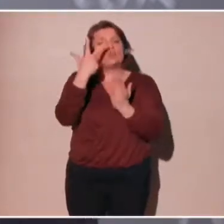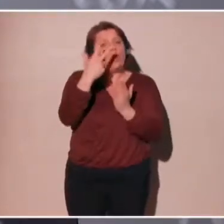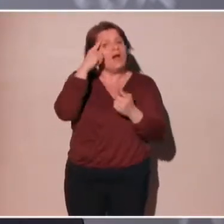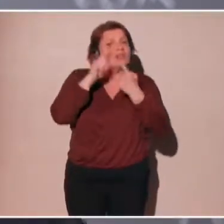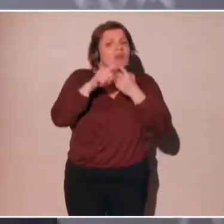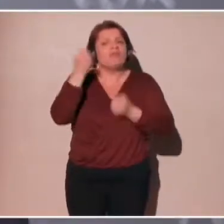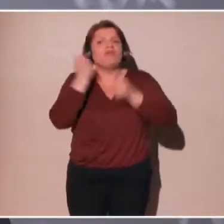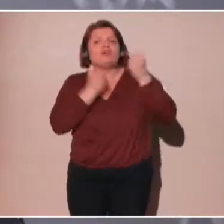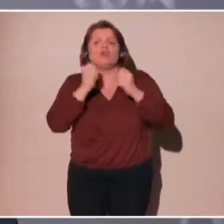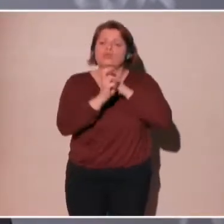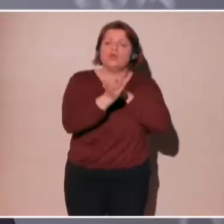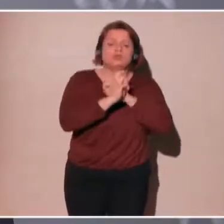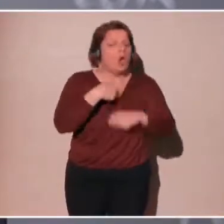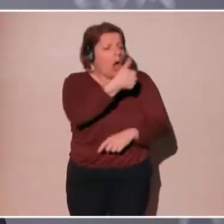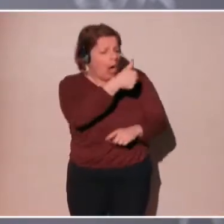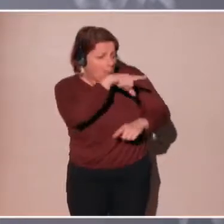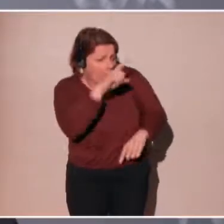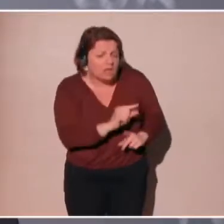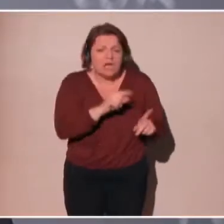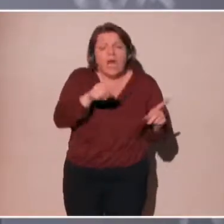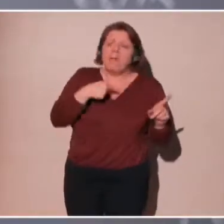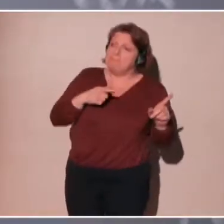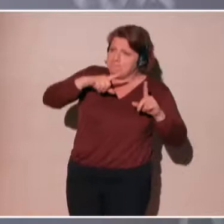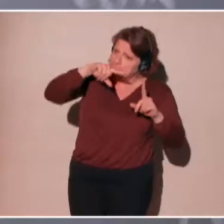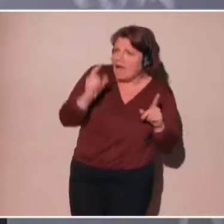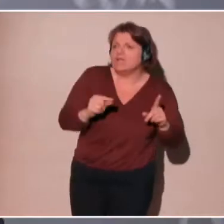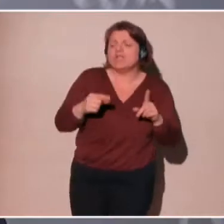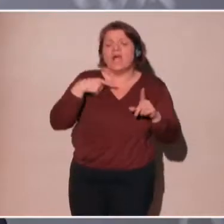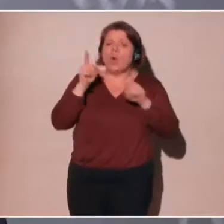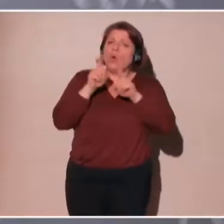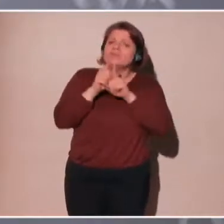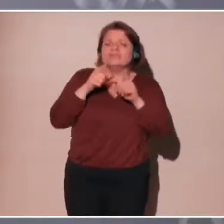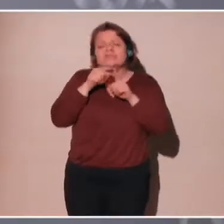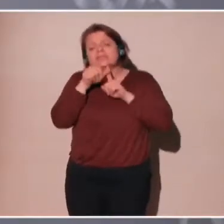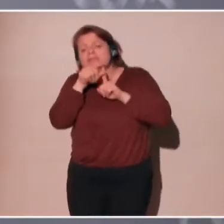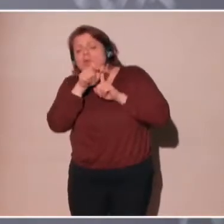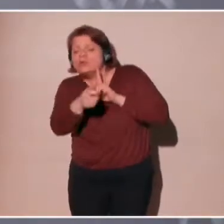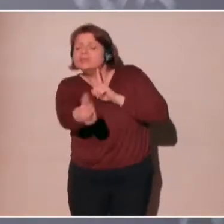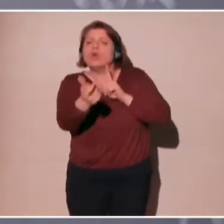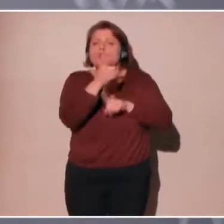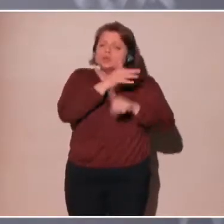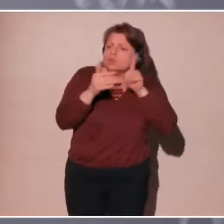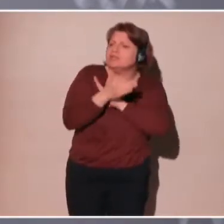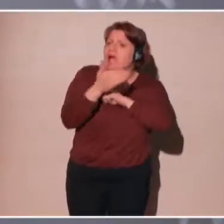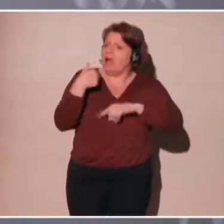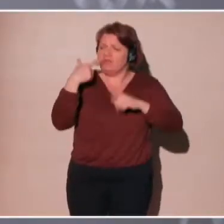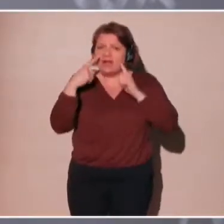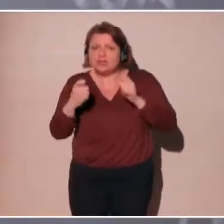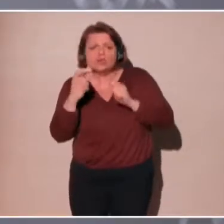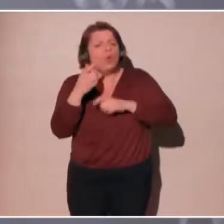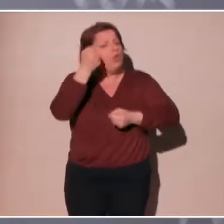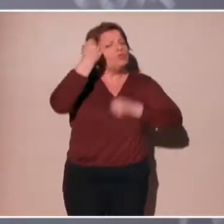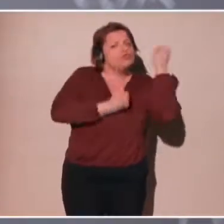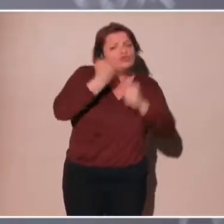moi, je suis la moins chère », l'autre qui me dit « je suis pas cher, je fais attention à mon impact social, je paye bien les chauffeurs, quand ils ne travaillent pas, je leur fournis